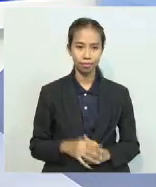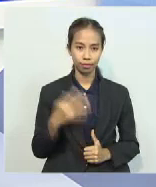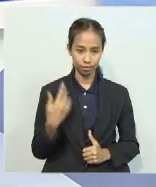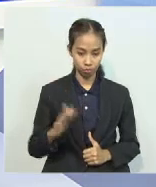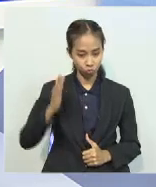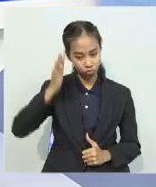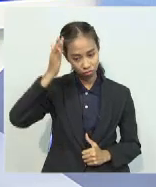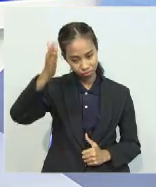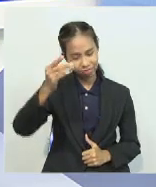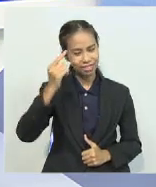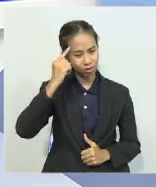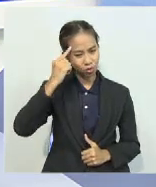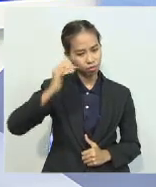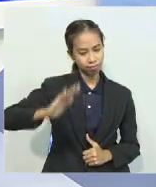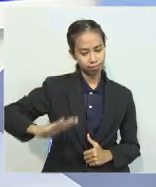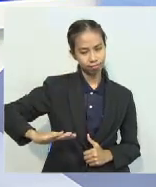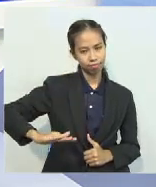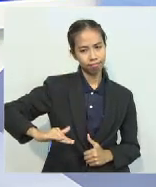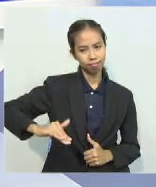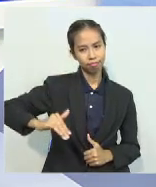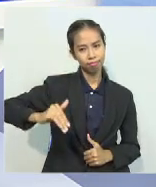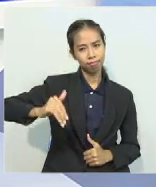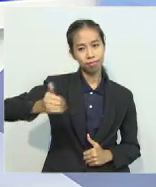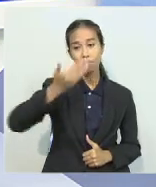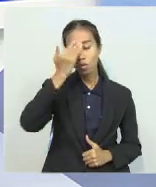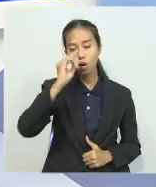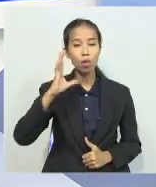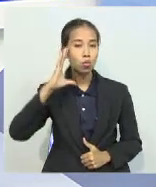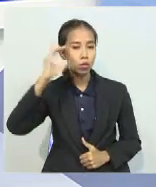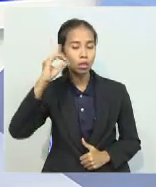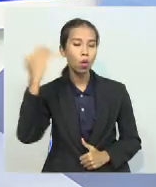ากนี้ท่านอธิบดีบอกน่าจะดีมากยิ่งขึ้นเพราะว่าอย่างวันพรุ่งนี้เนี่ยลมห